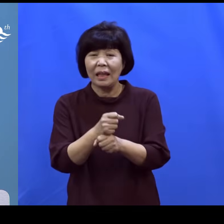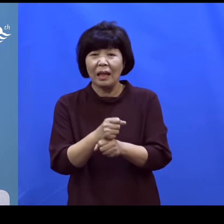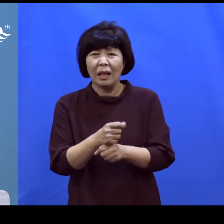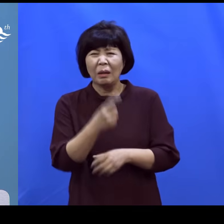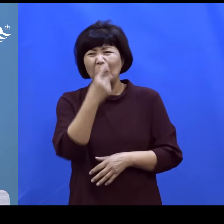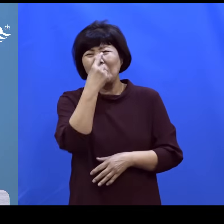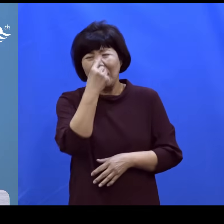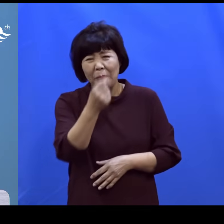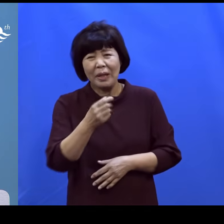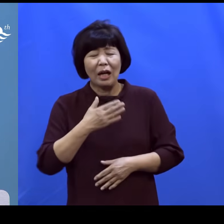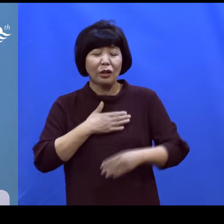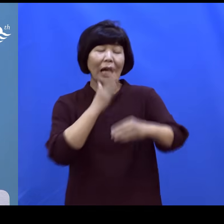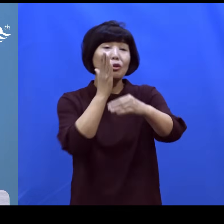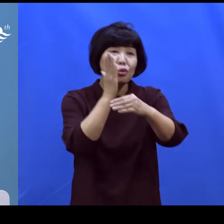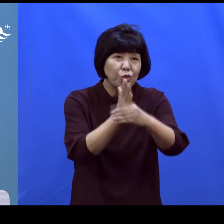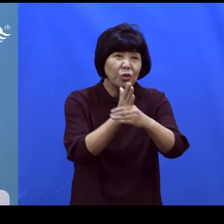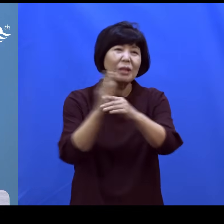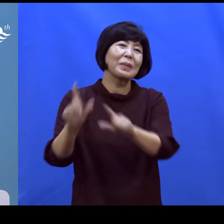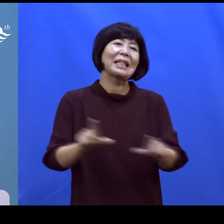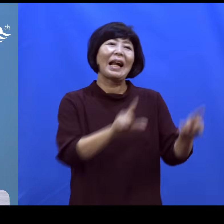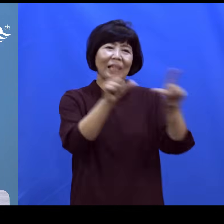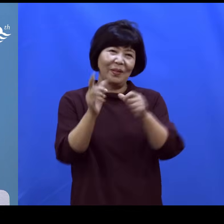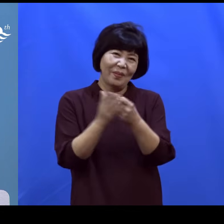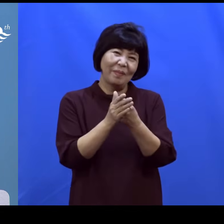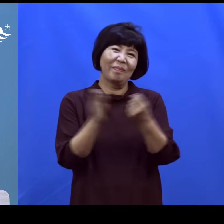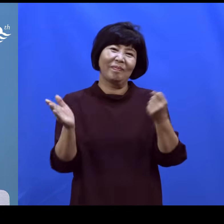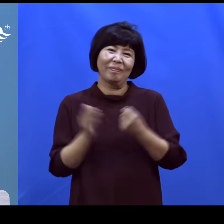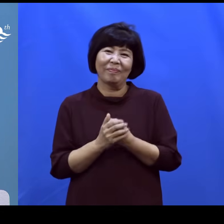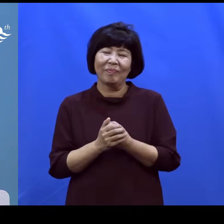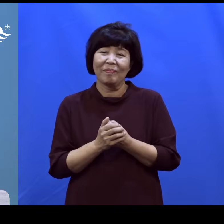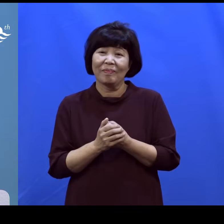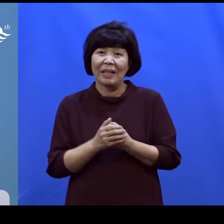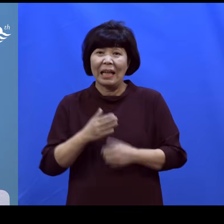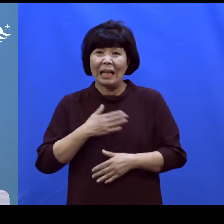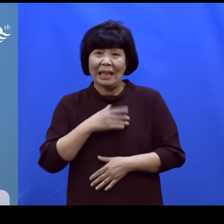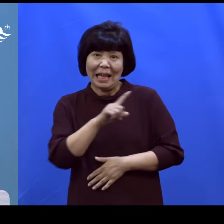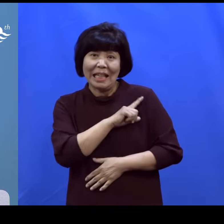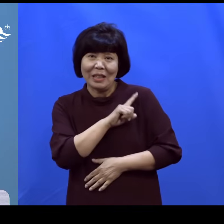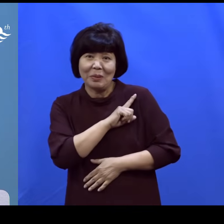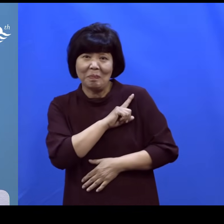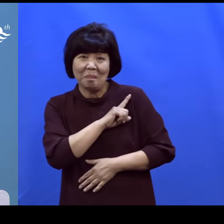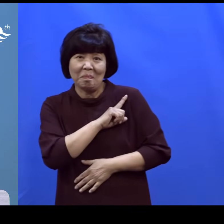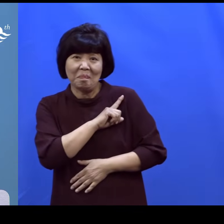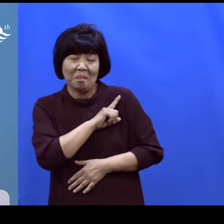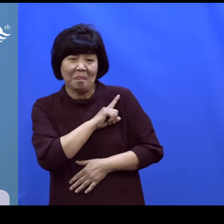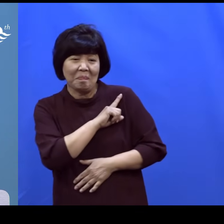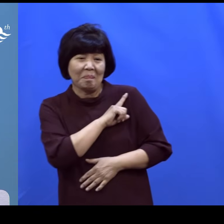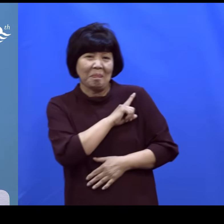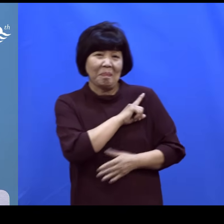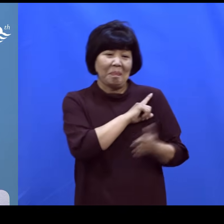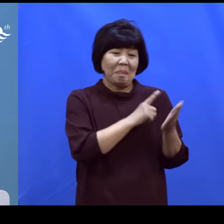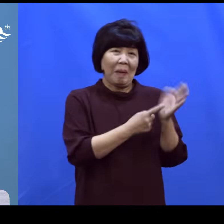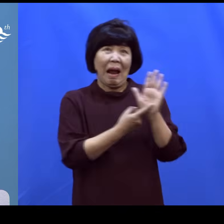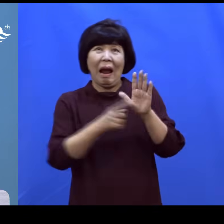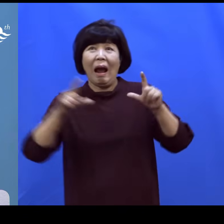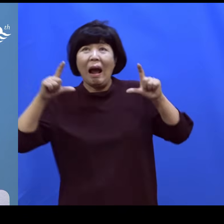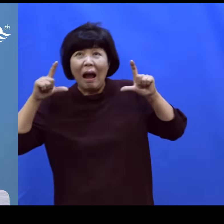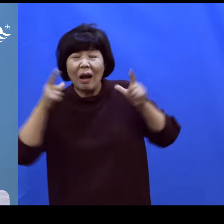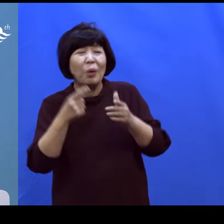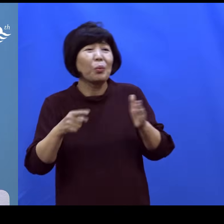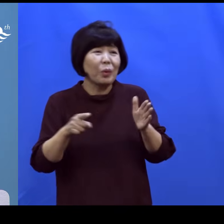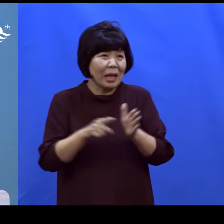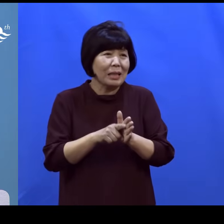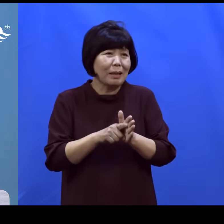너무 자기중심적인 사고를 살아가고 있는 거죠. 내 이름 석자에 목을 매는 거죠. 나에게 시선이 주목되는